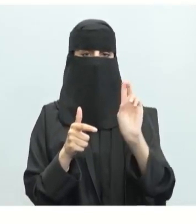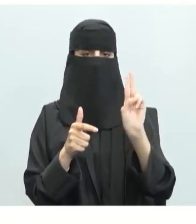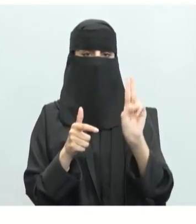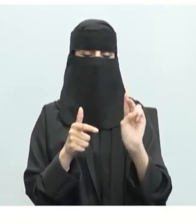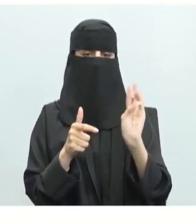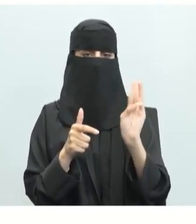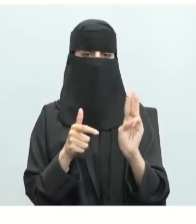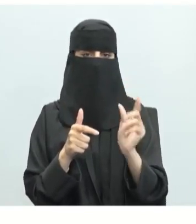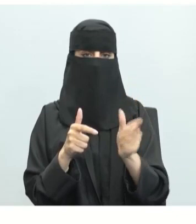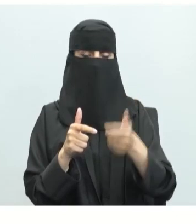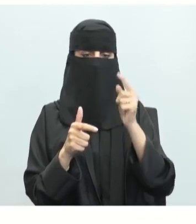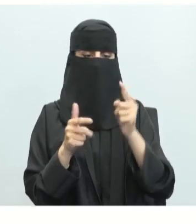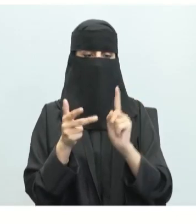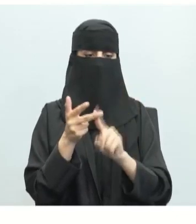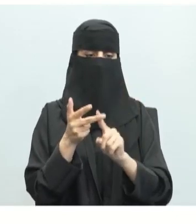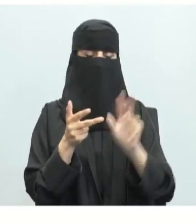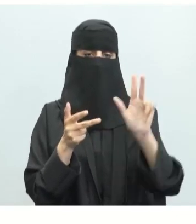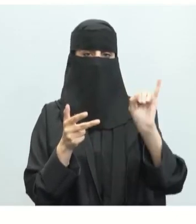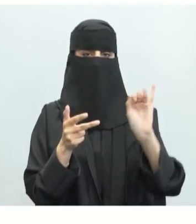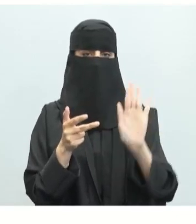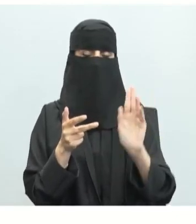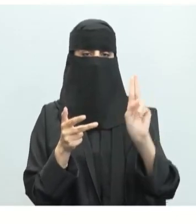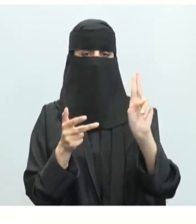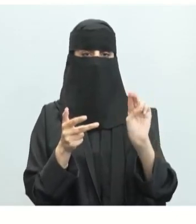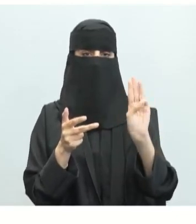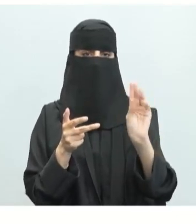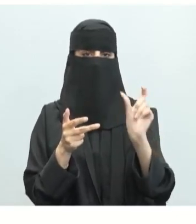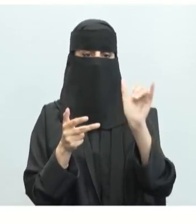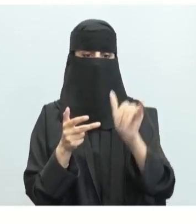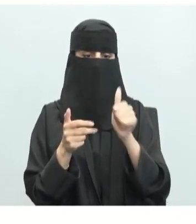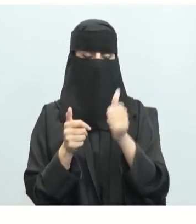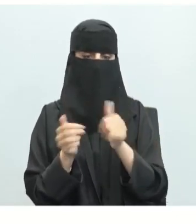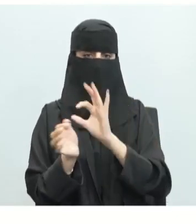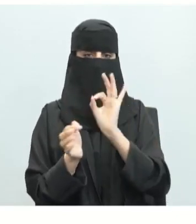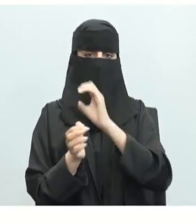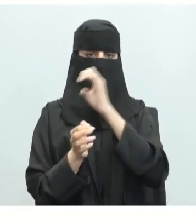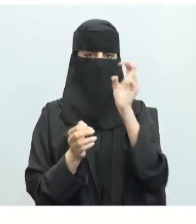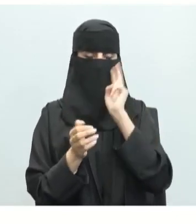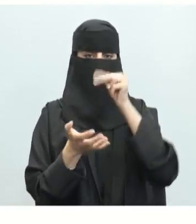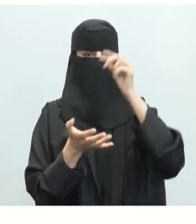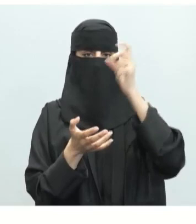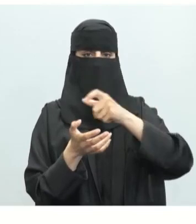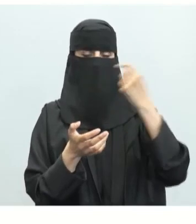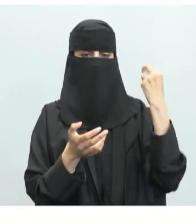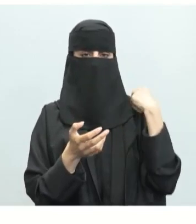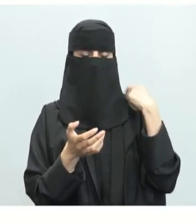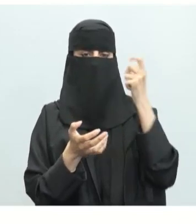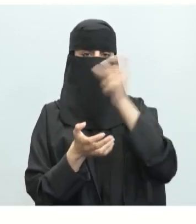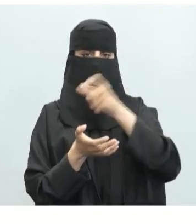جنديا. أنا أريد منكم أن تستخرجوا المستثنى من وأداة